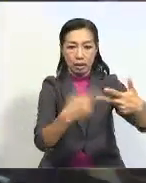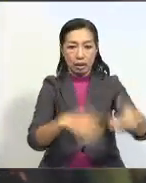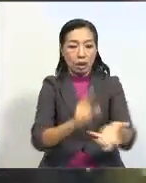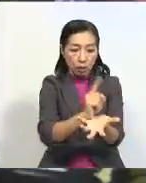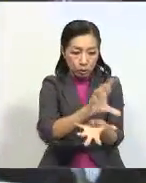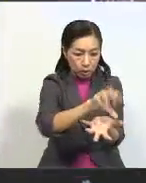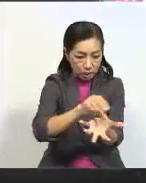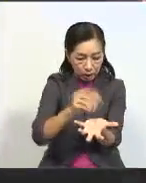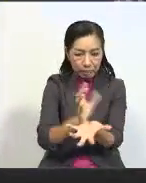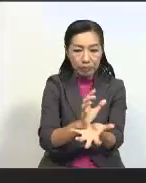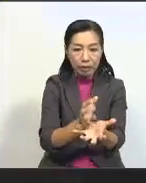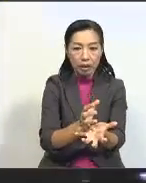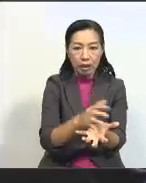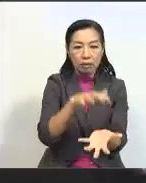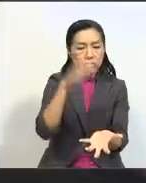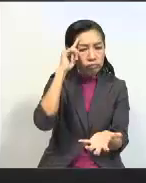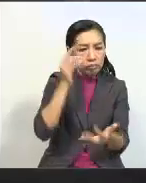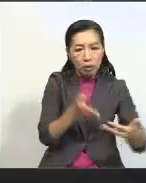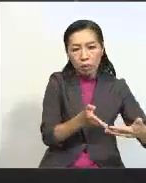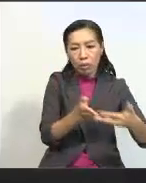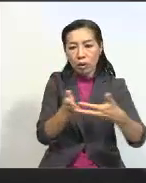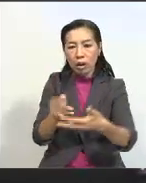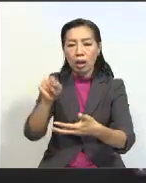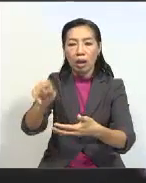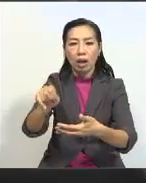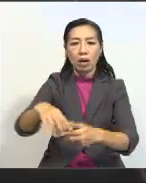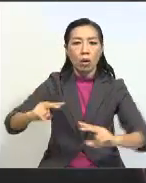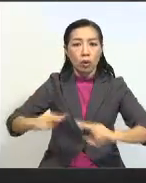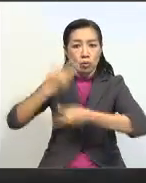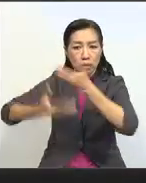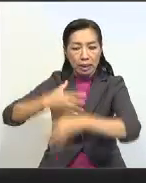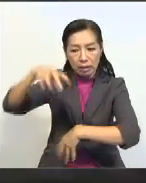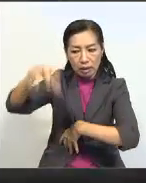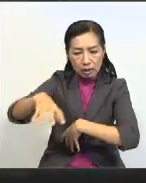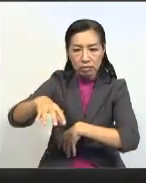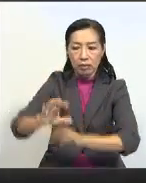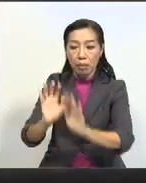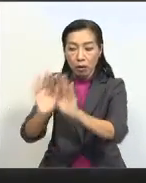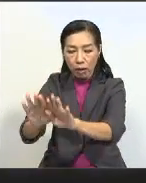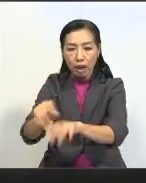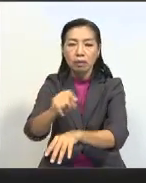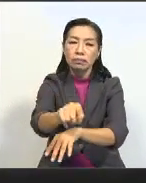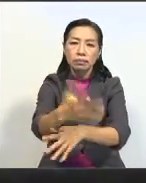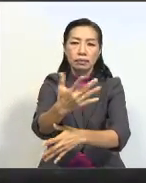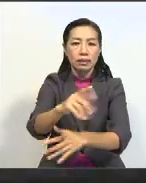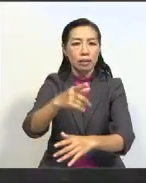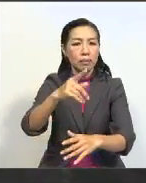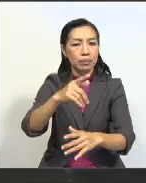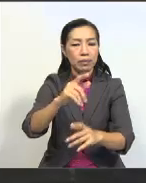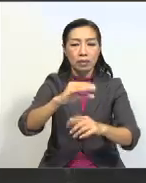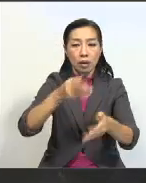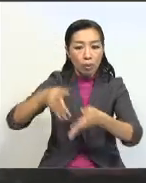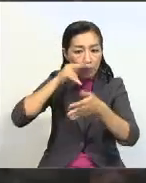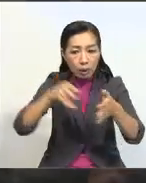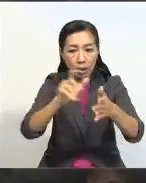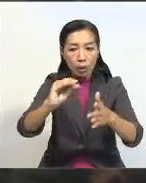ครและท่าคลังสินค้ากระทรวงพาณิชย์เขตราชบูรณะเพื่อทำการคัดแยกกระทงซึ่งวิธีการคัดแยกกระทง